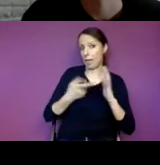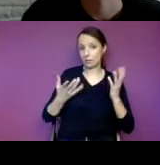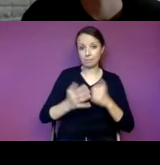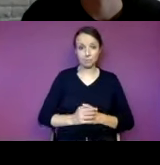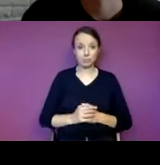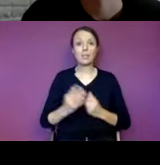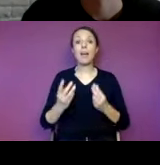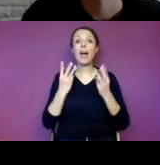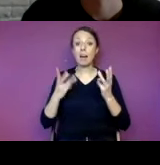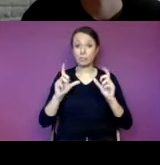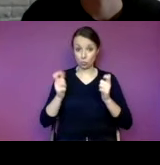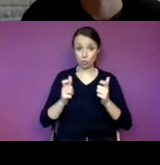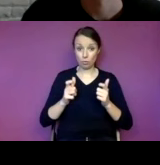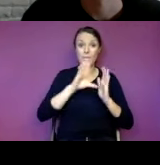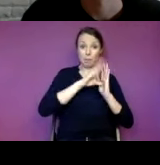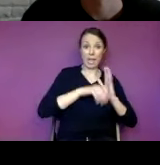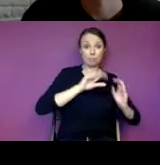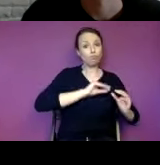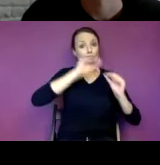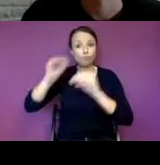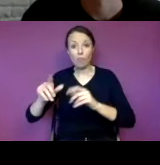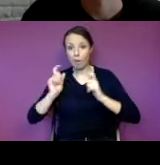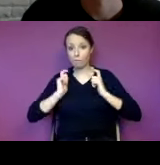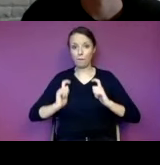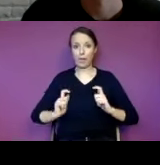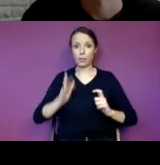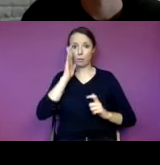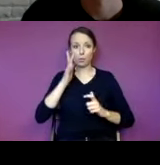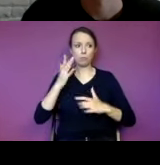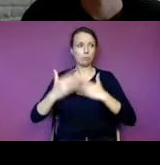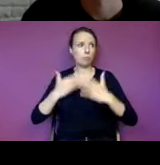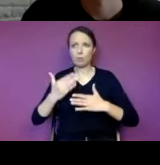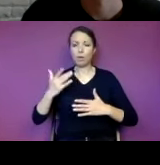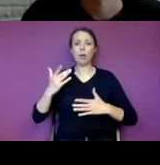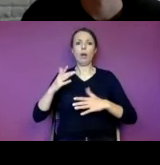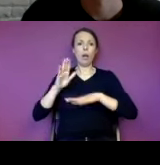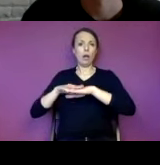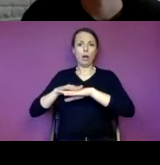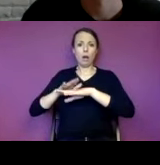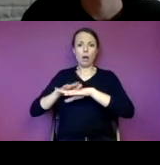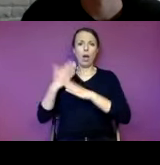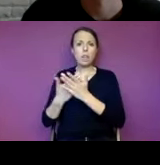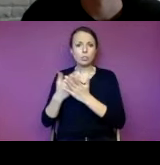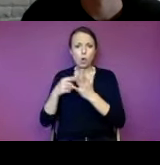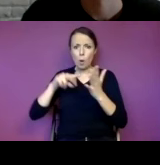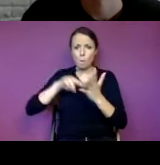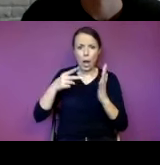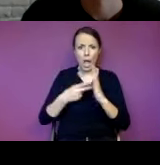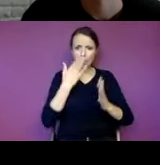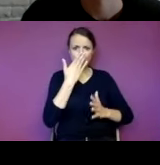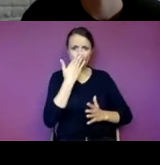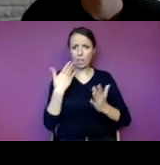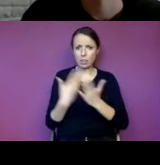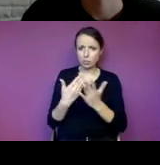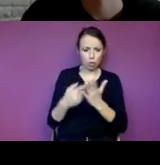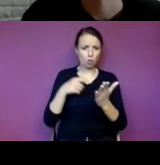wieś, budzą się w pewnym momencie i mówią, ale dlaczego tak jest? Dlaczego tak jest w planie? Dlaczego on jest tak skonstruowany? I tak dalej, prawda? I